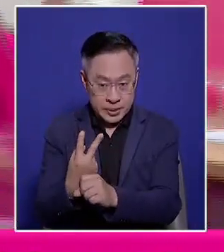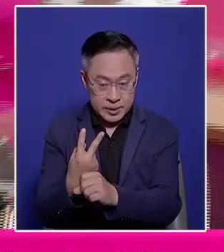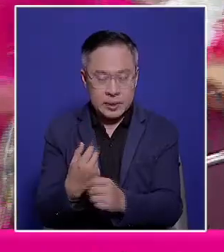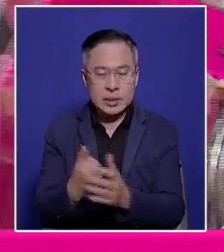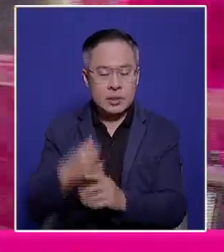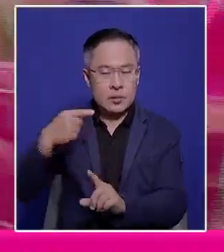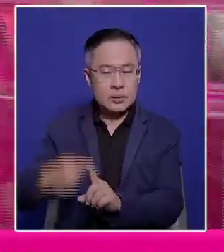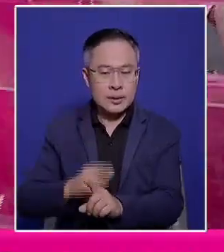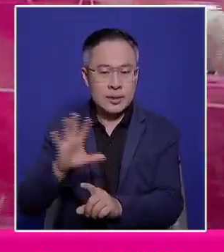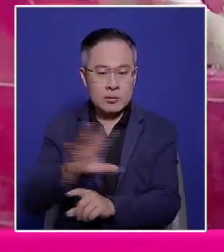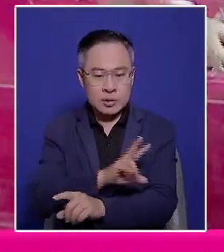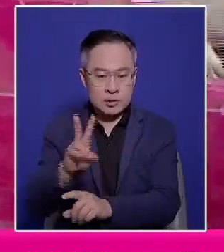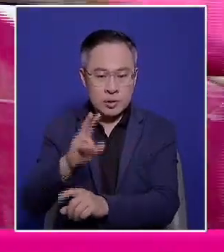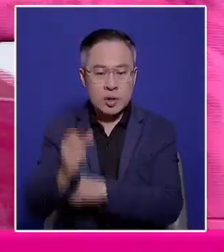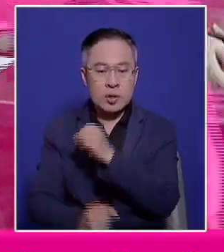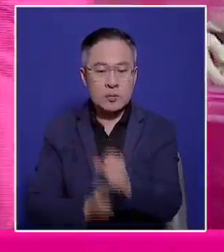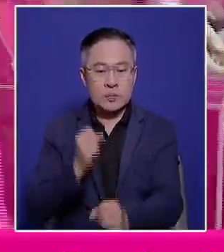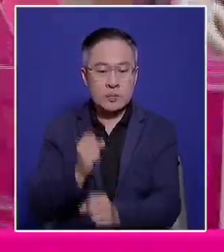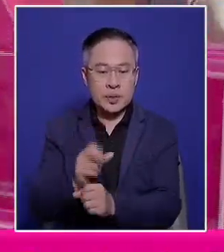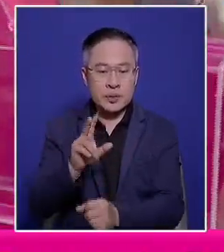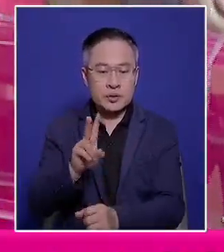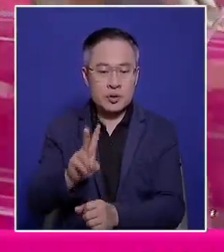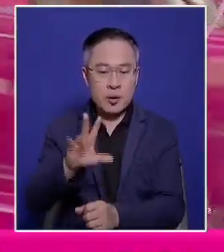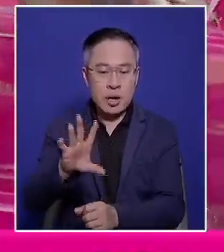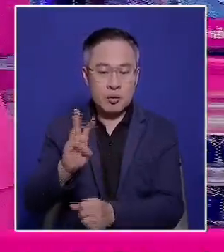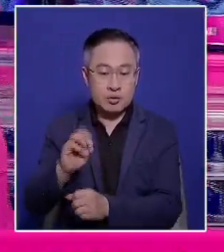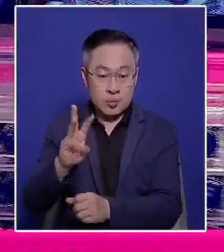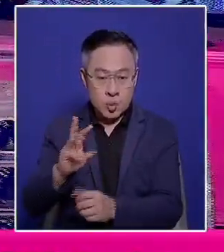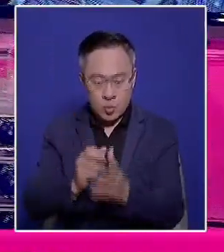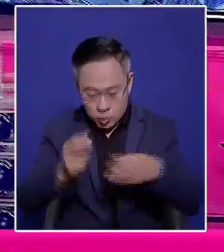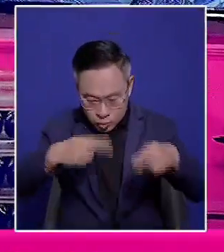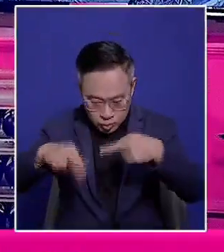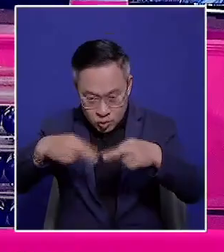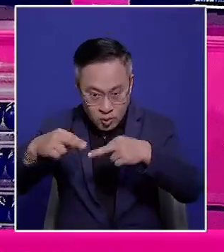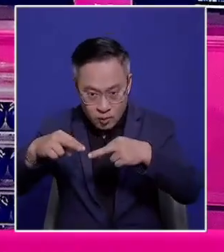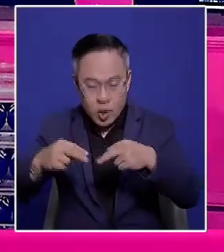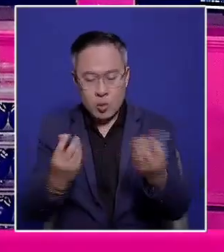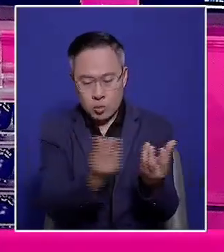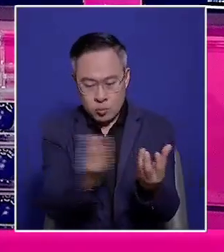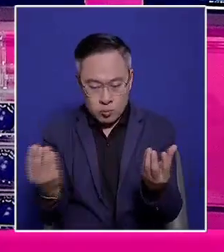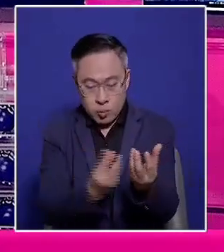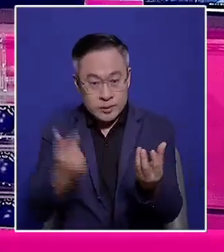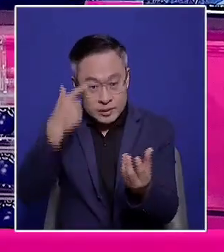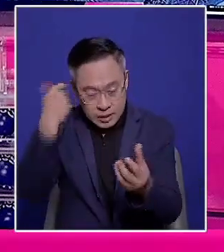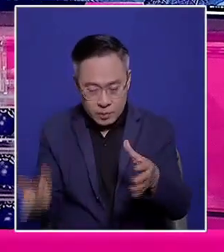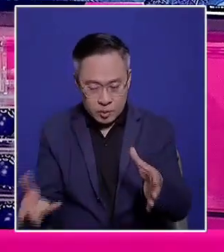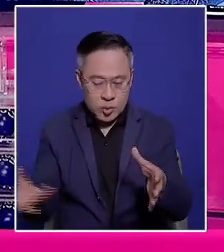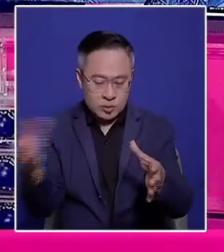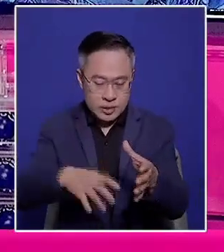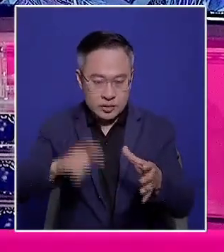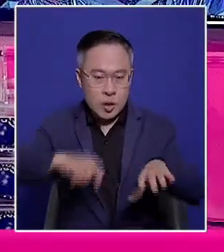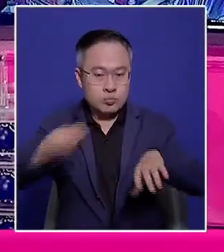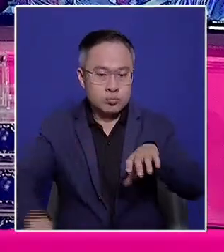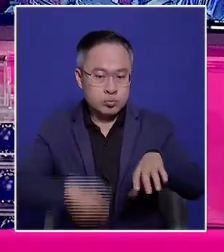ษภาคมพุทธศักราช2566และควบคุมการบรรจุลูกบอลลงในตู้เสียงงวดและห